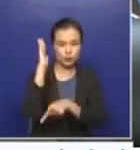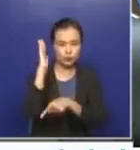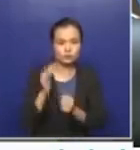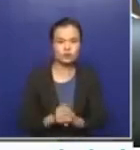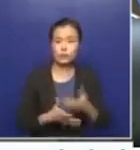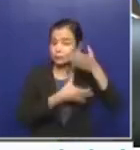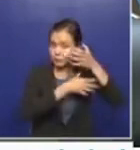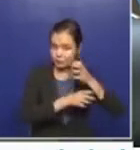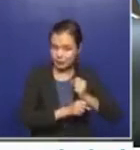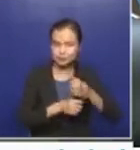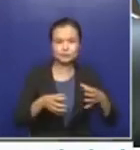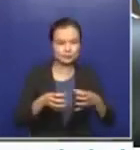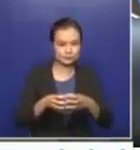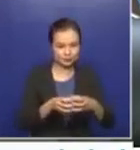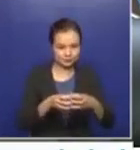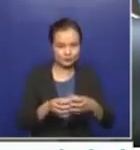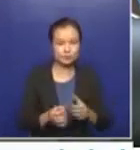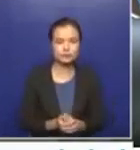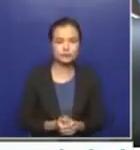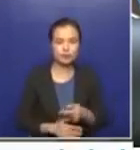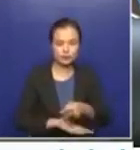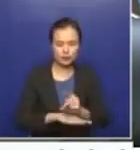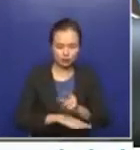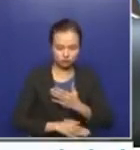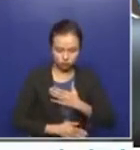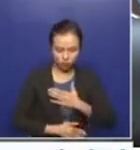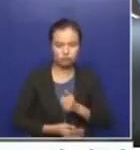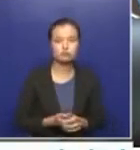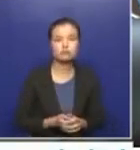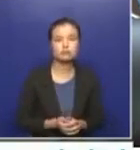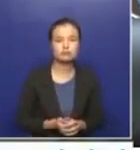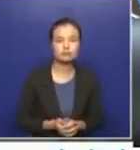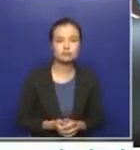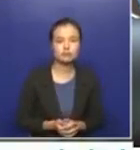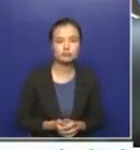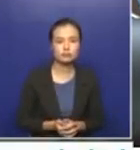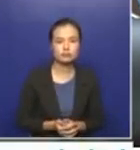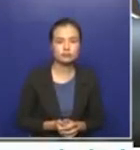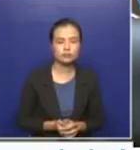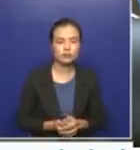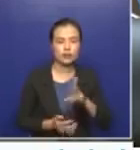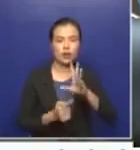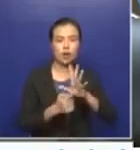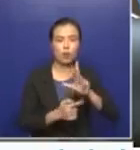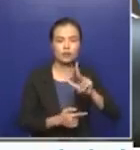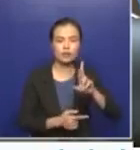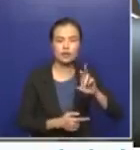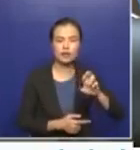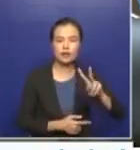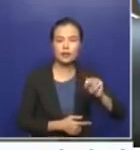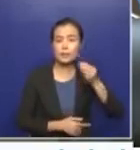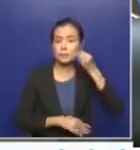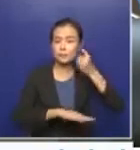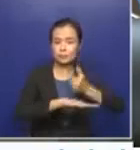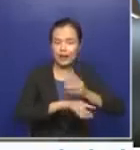รรคประชาปัตย์ครับท่านประธานครับผมได้รับเรื่องร้องเรียนจาก นายวัชรินทร์อินคาคอนผู้ใหญ่บ้